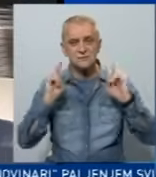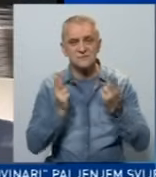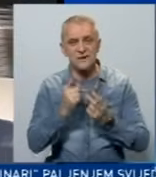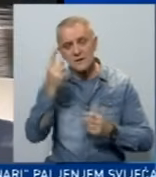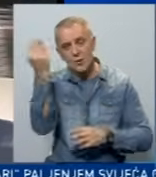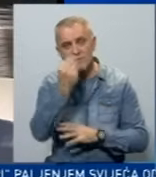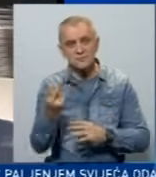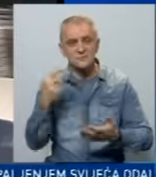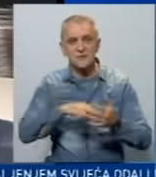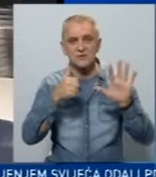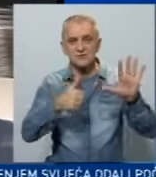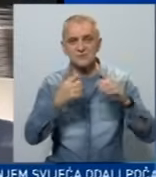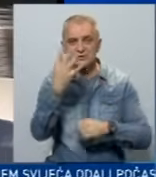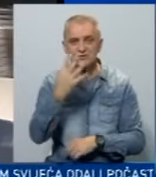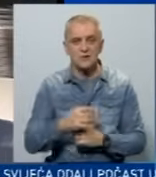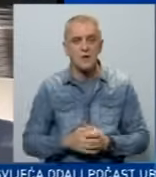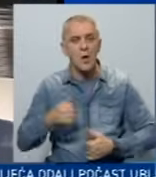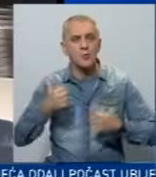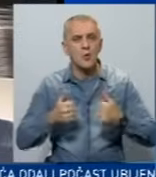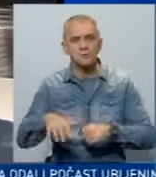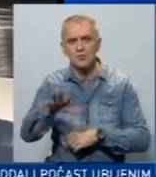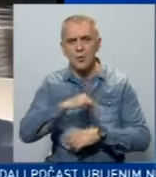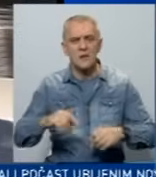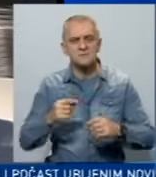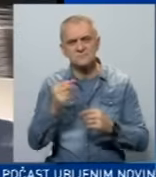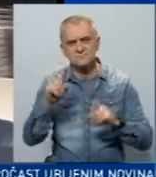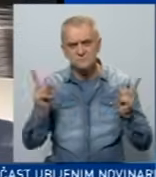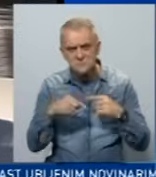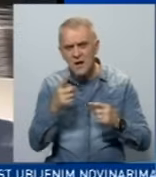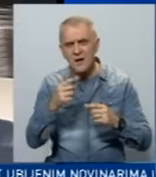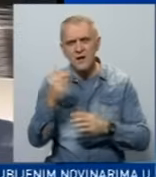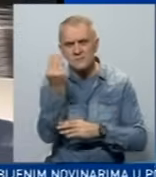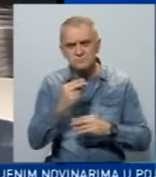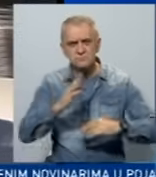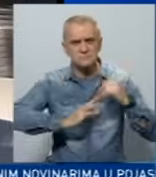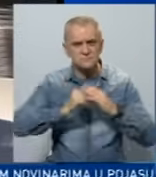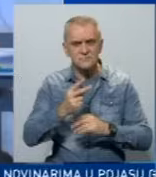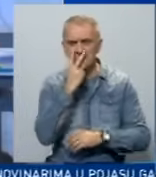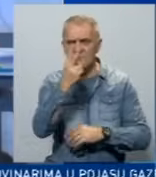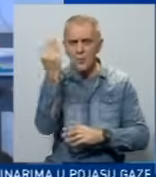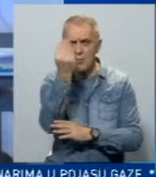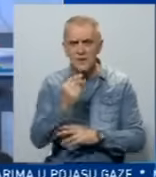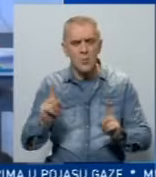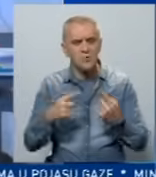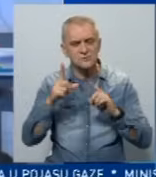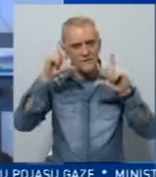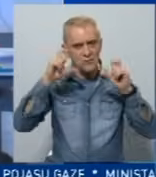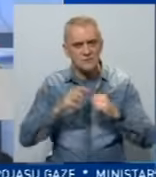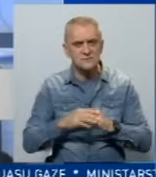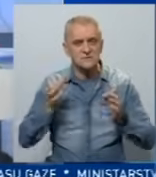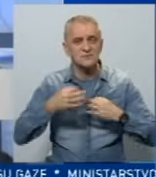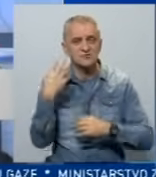40+ svijet i umjetnost 2064. Konkurs je u oblasti poezije, arhitekture, vizualne umjetnosti, muzike i